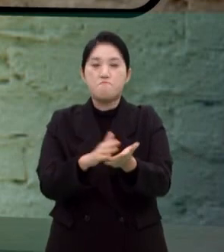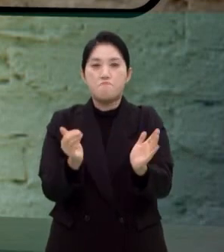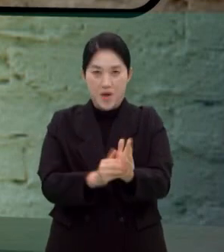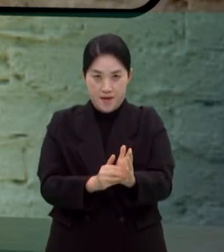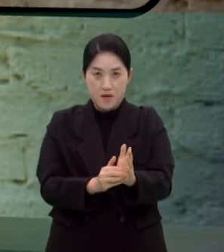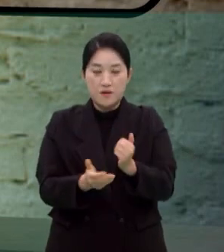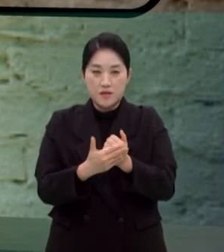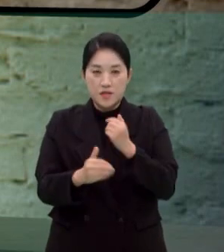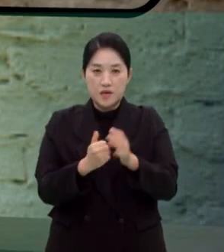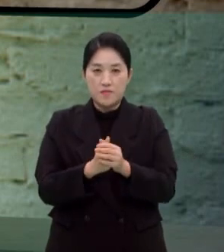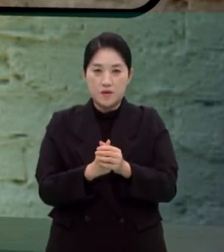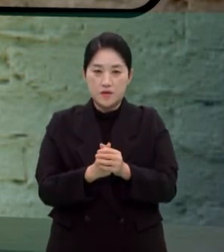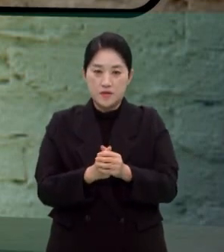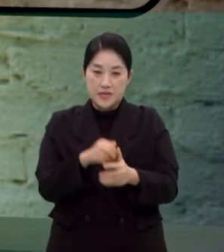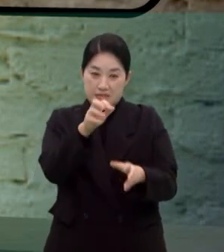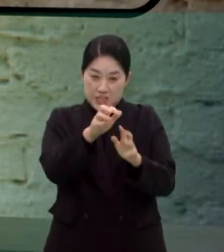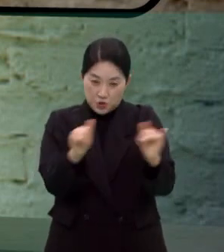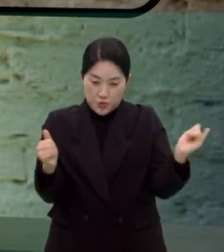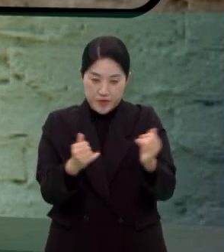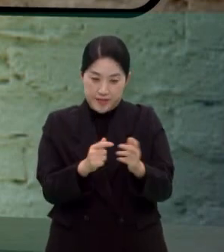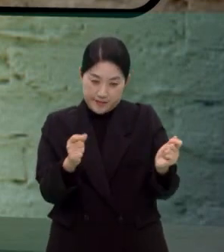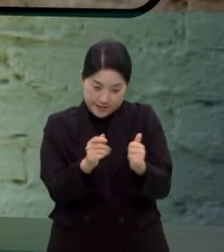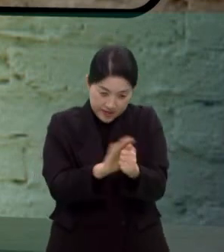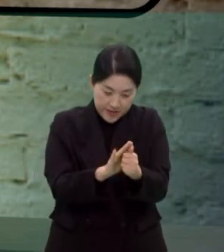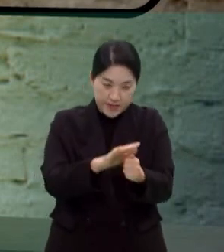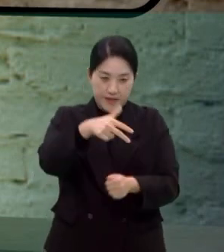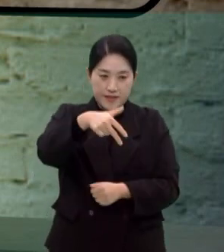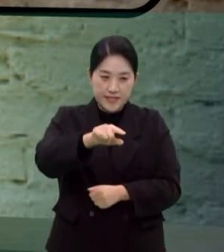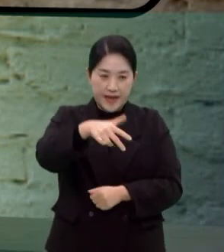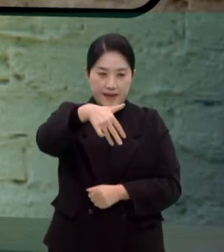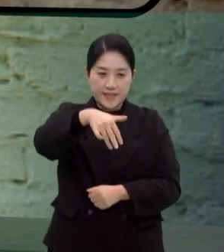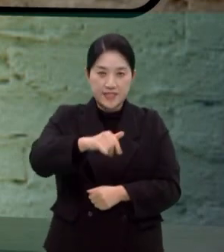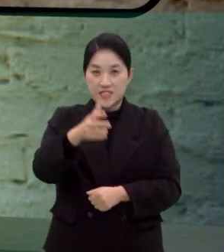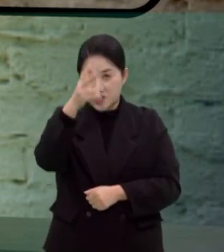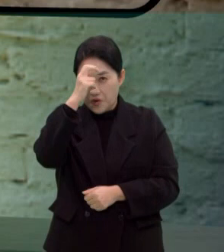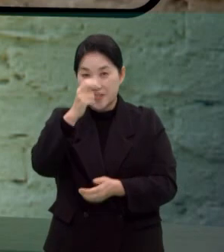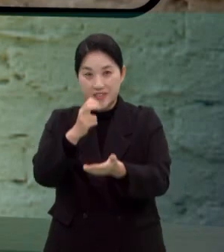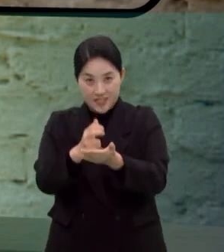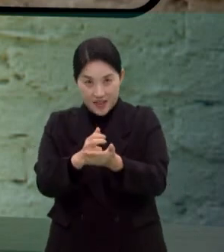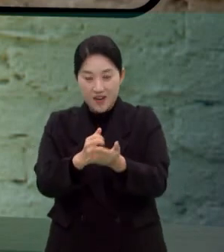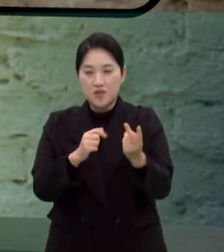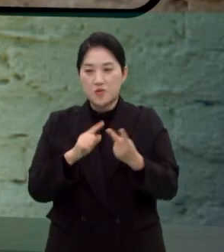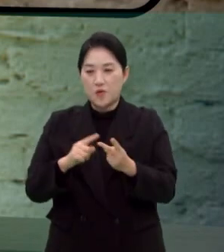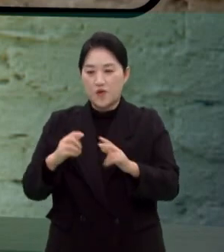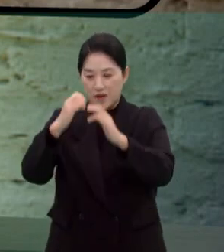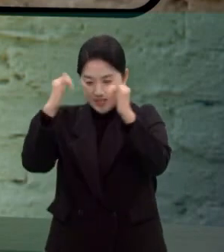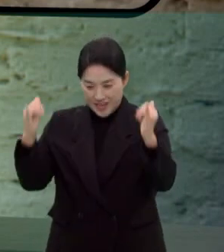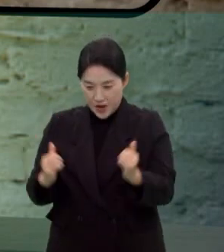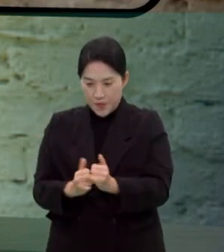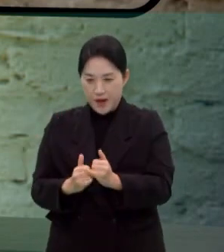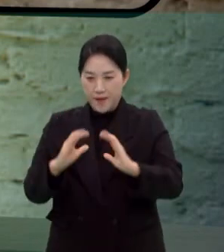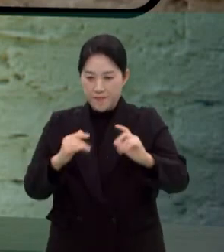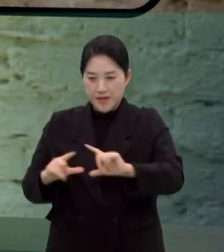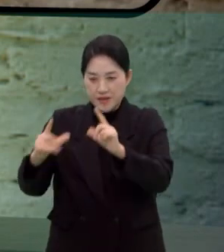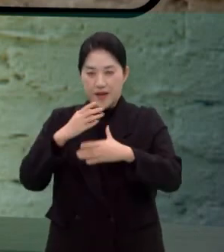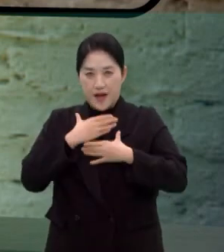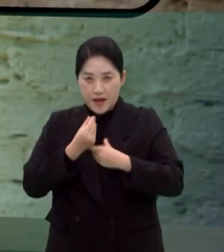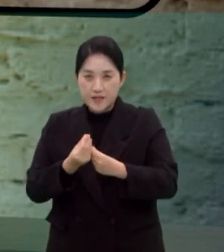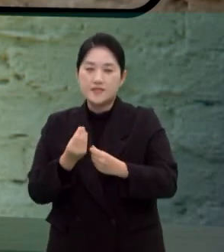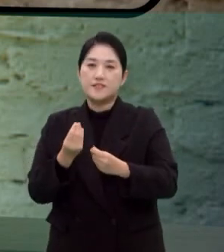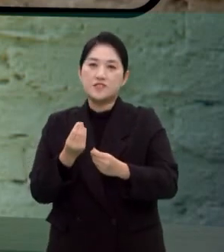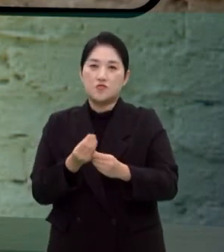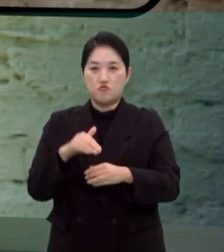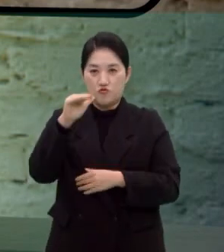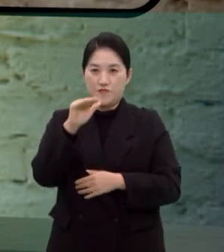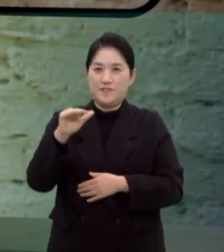중인 주민밀착형 자치경찰제와 함께 우리 사회의 민생 안전 수준이 한 단계 더